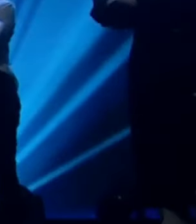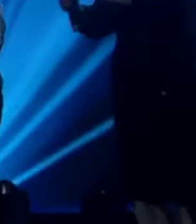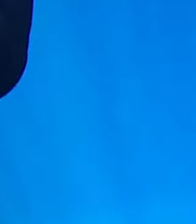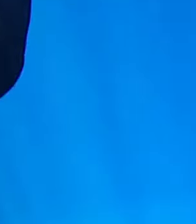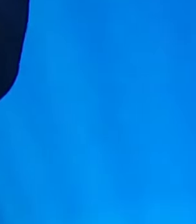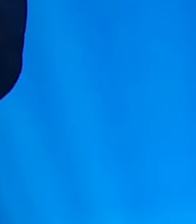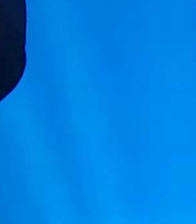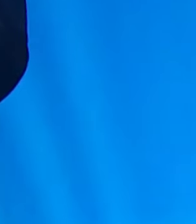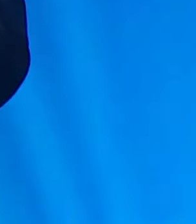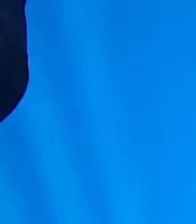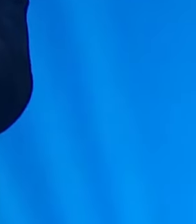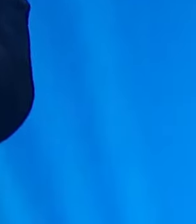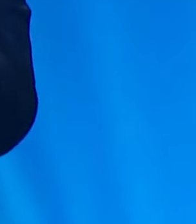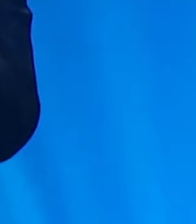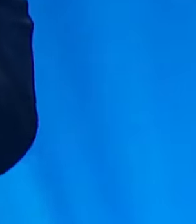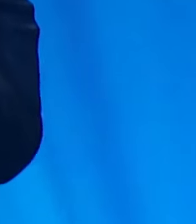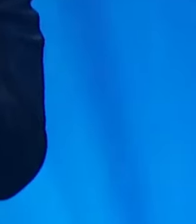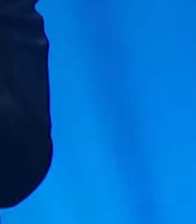일어나라